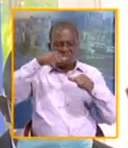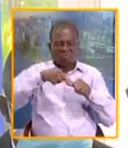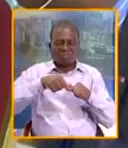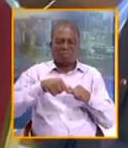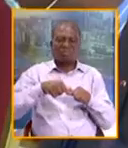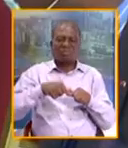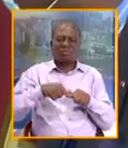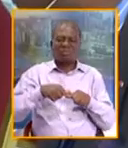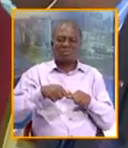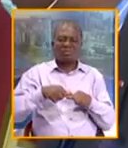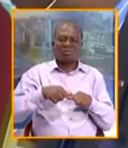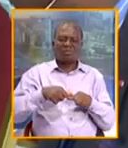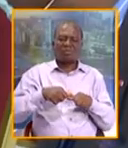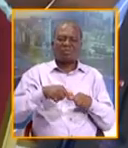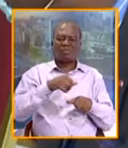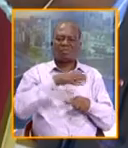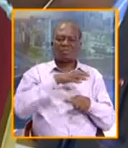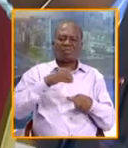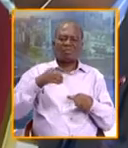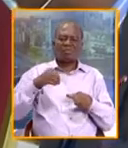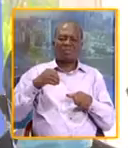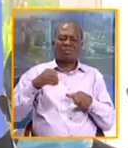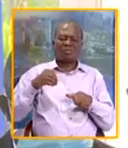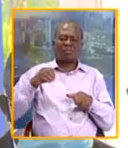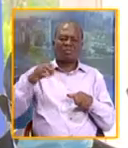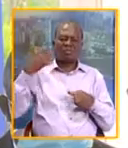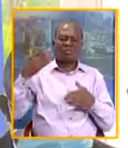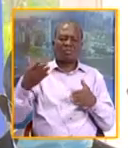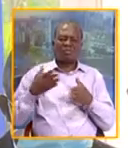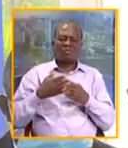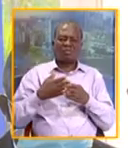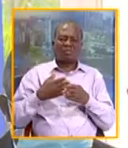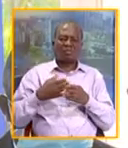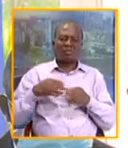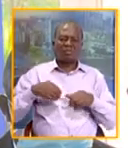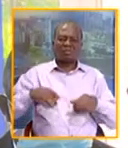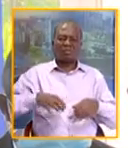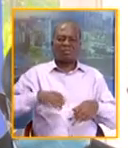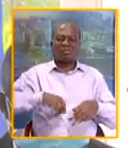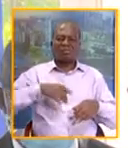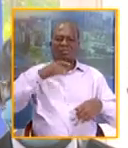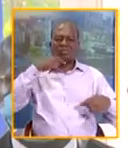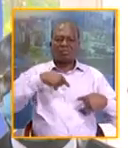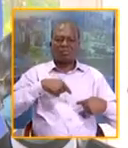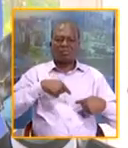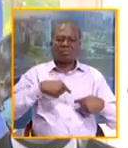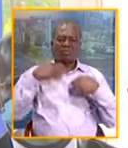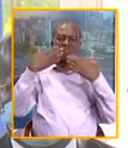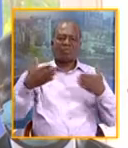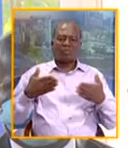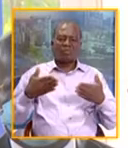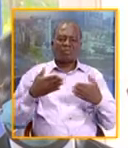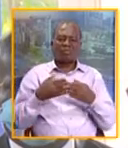et vous dit respectueusement du fond du coeur merci